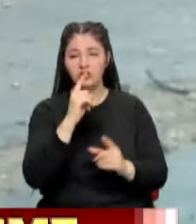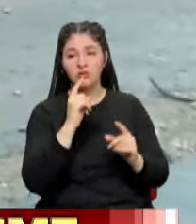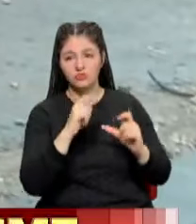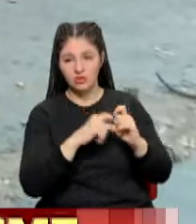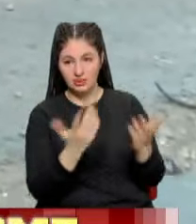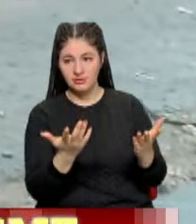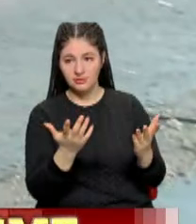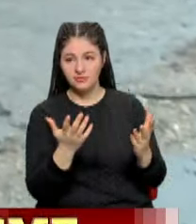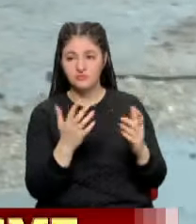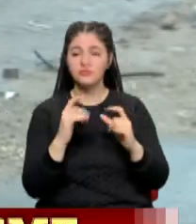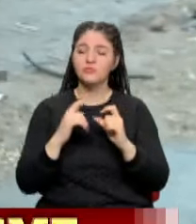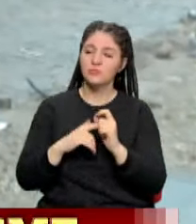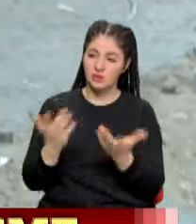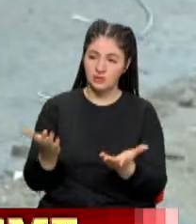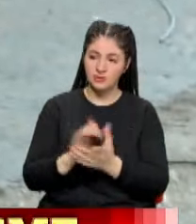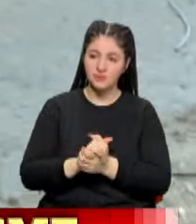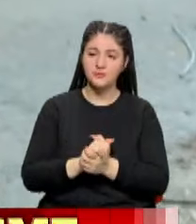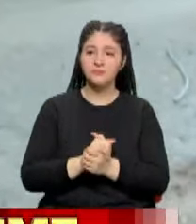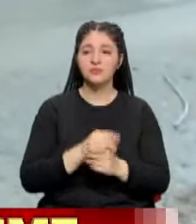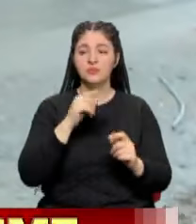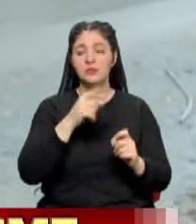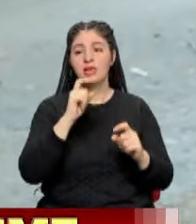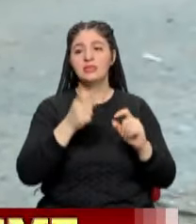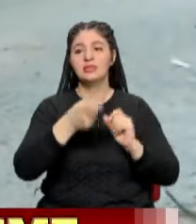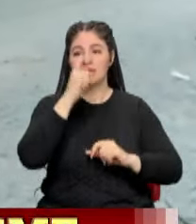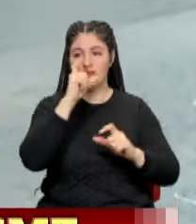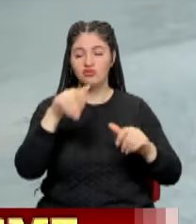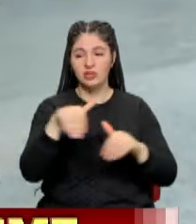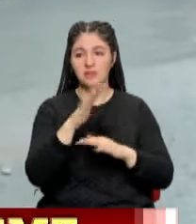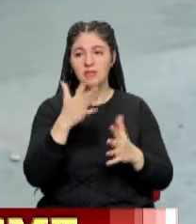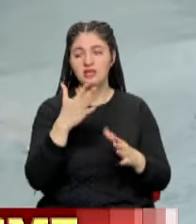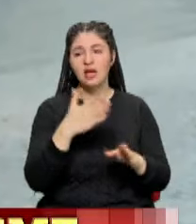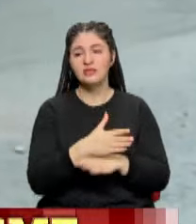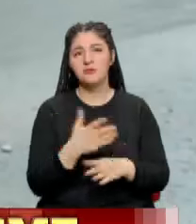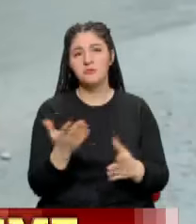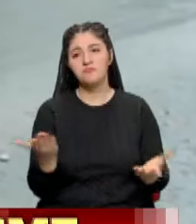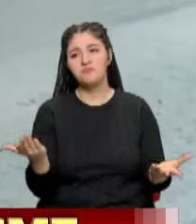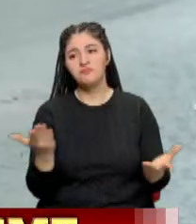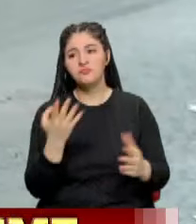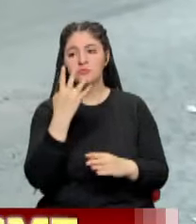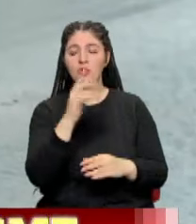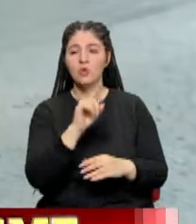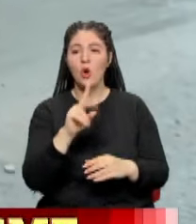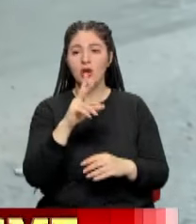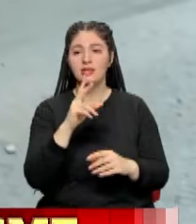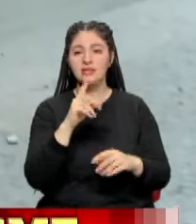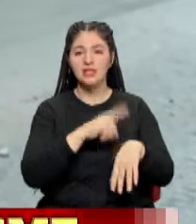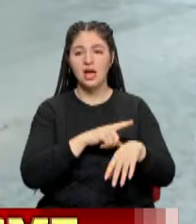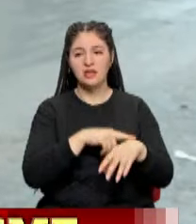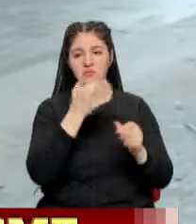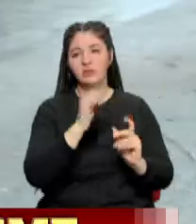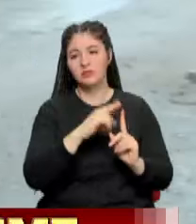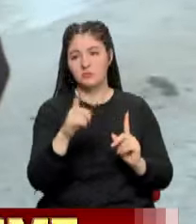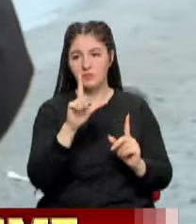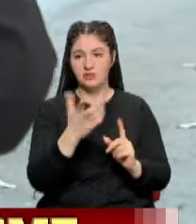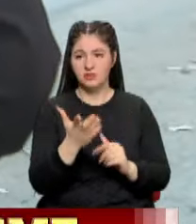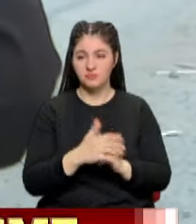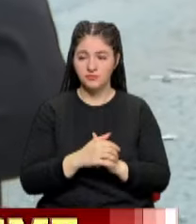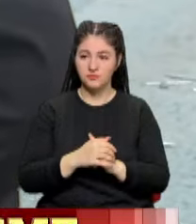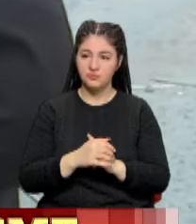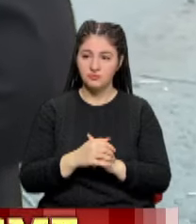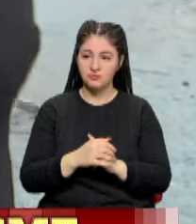günaydın. Şimdi Saray Caddesi'ndeyiz. Aslında belki de 4.17'den başlamak gerekiyor. Evet.